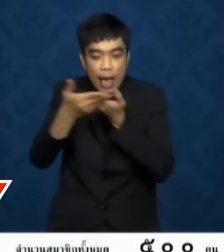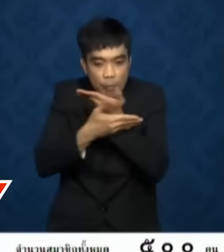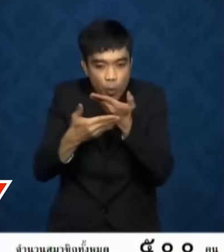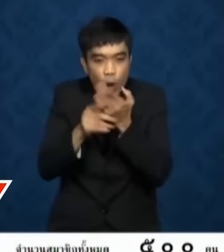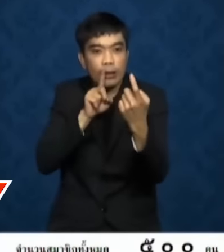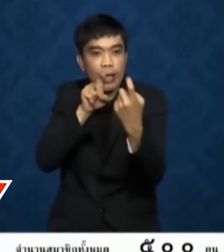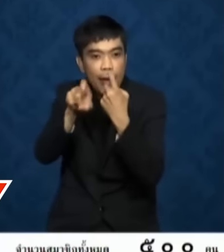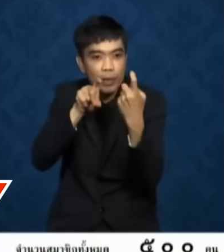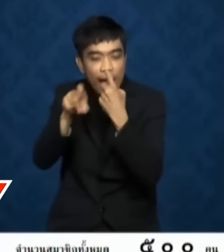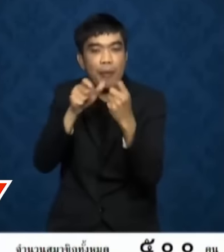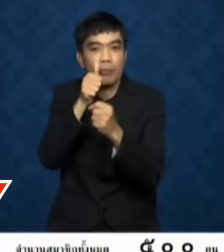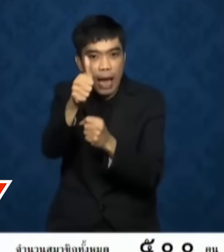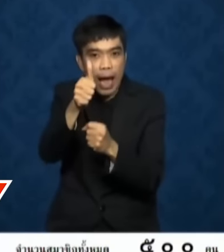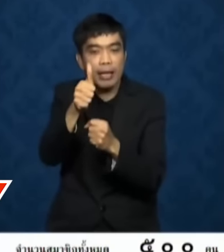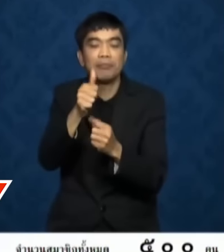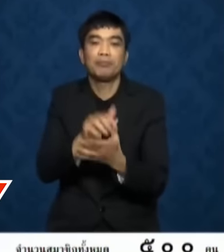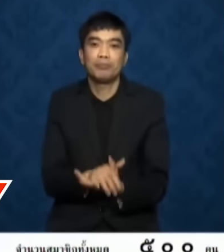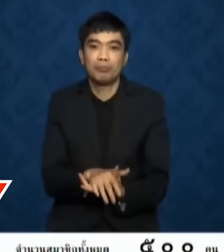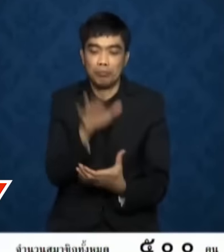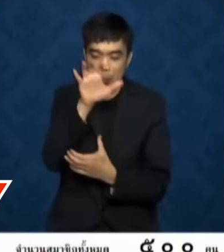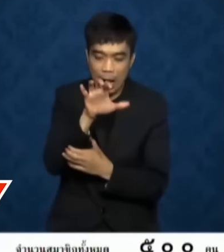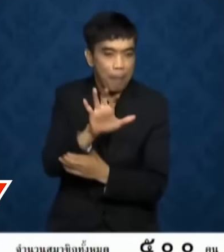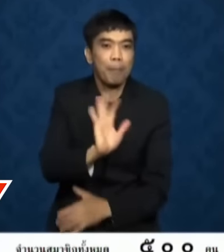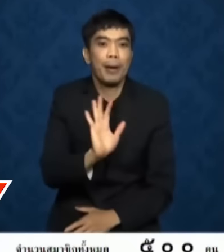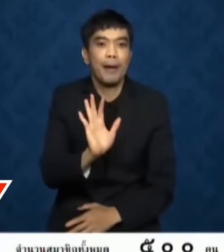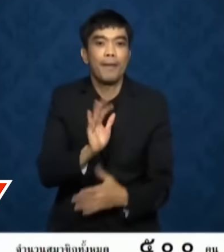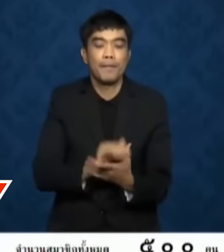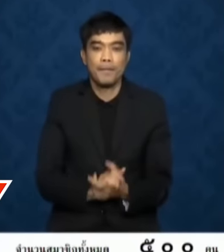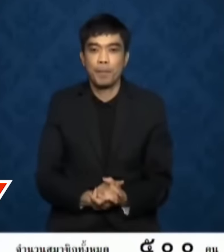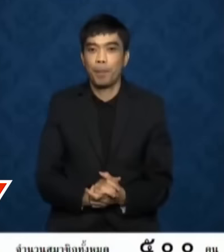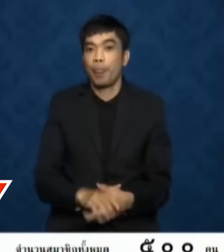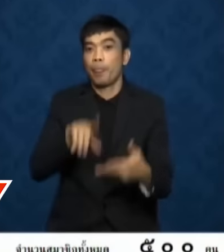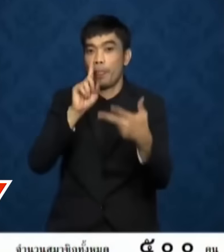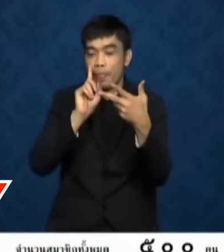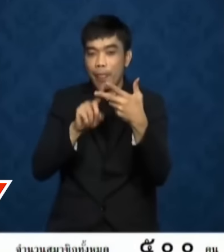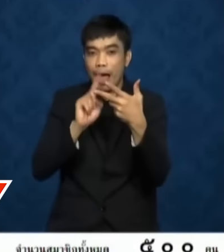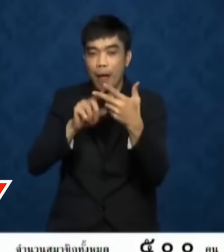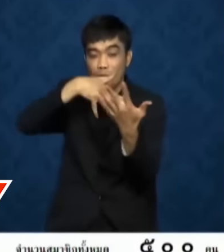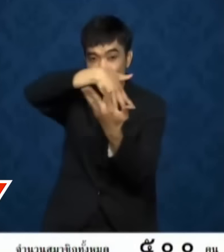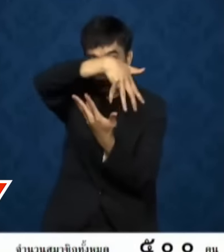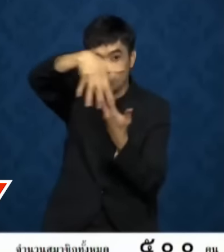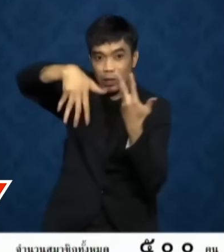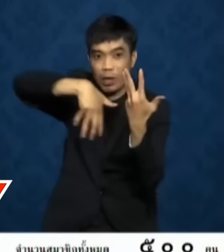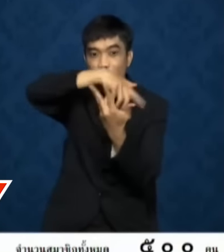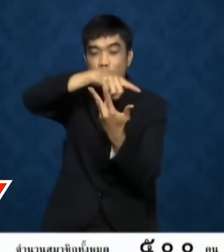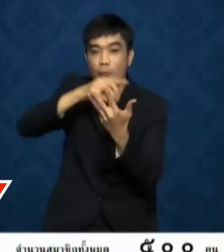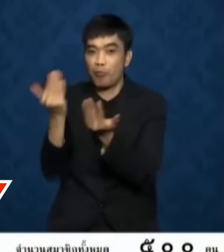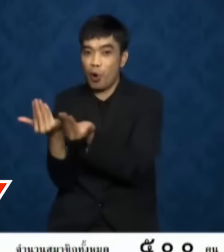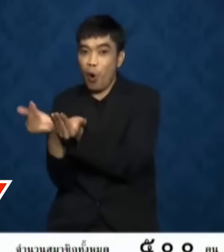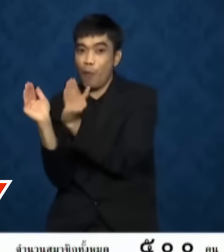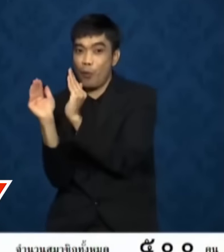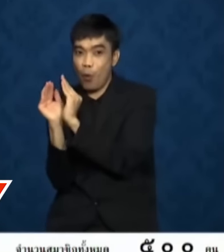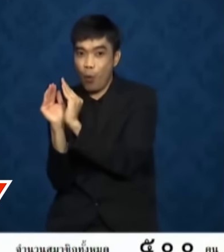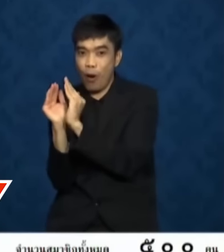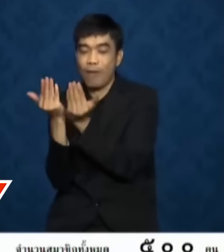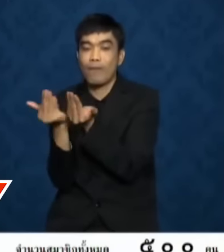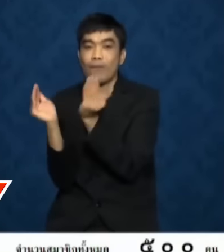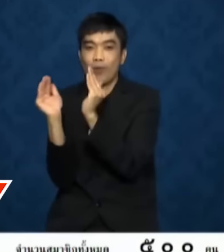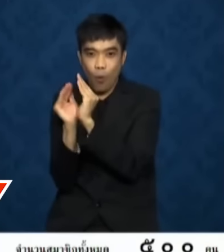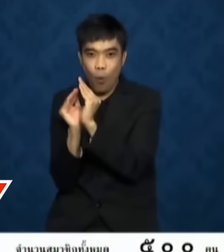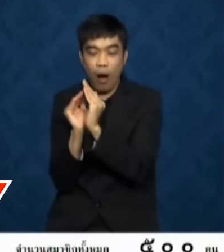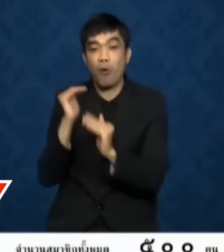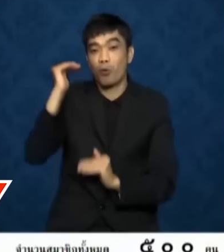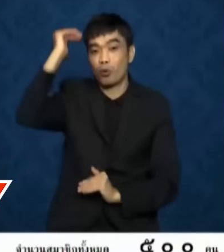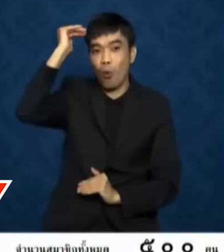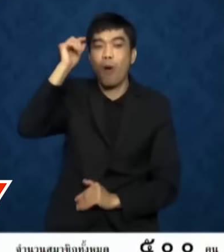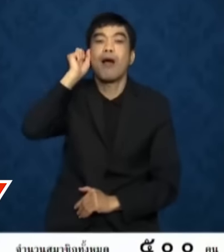ใจส่วนประการที่3ท่านประธานก็คือการสร้างสภาพแวดล้อมที่ล้อมรอบไปด้วยผู้ปกครองหรือว่าผู้ใหญ่ที่พร้อมจะเข้าใ